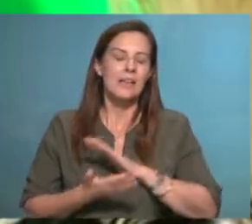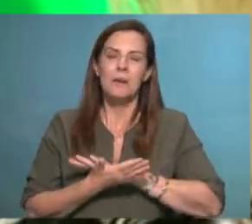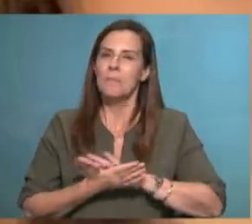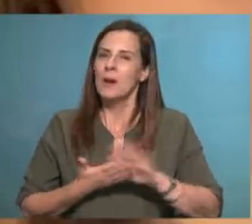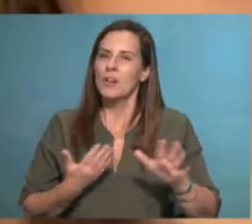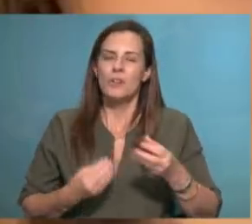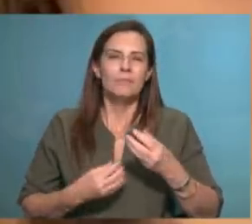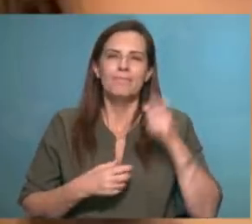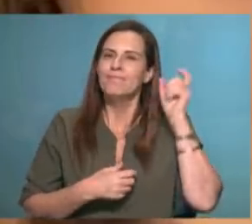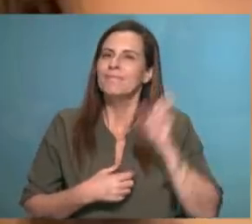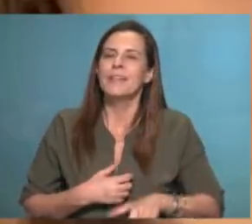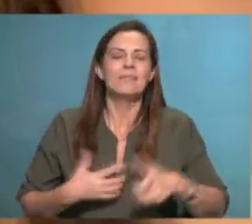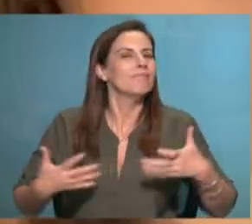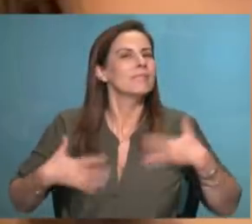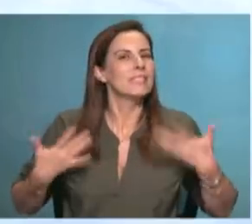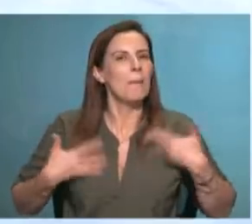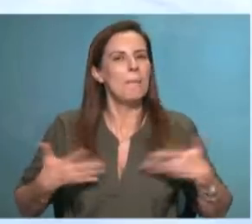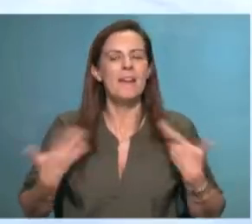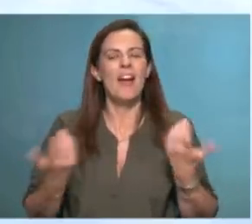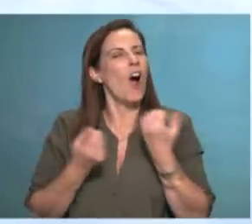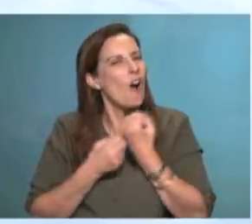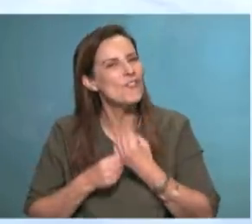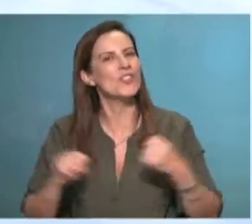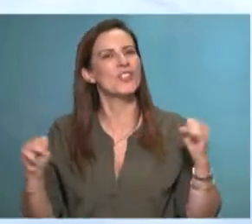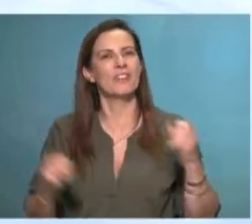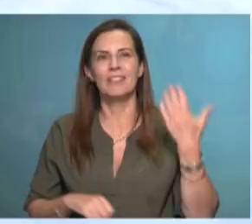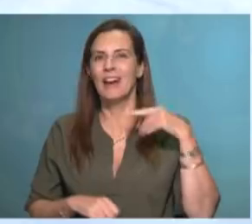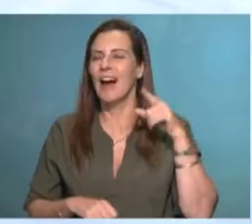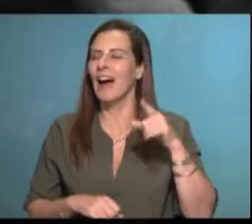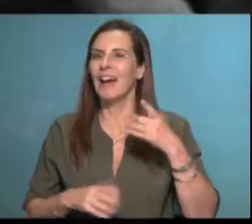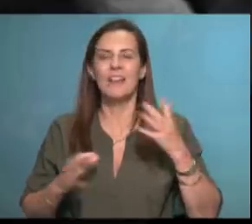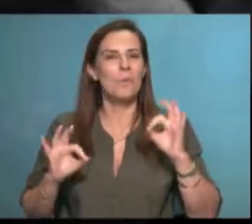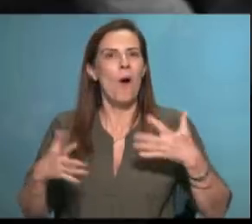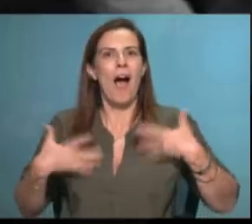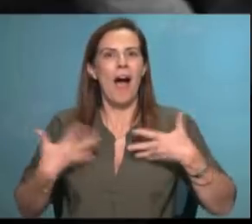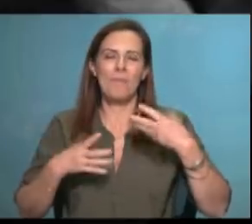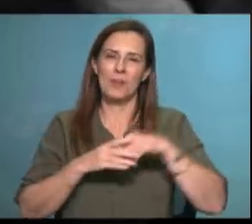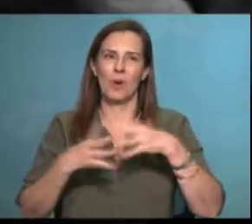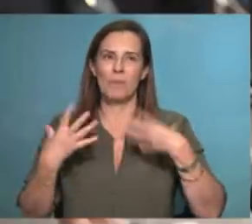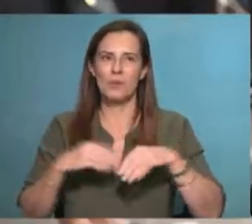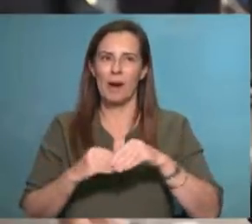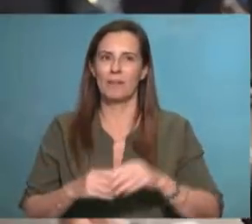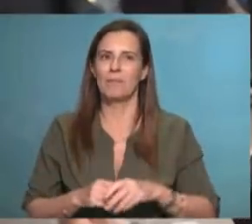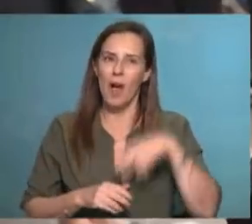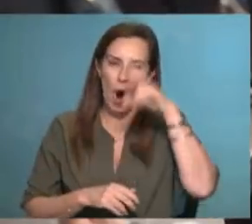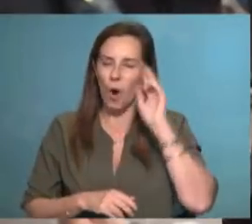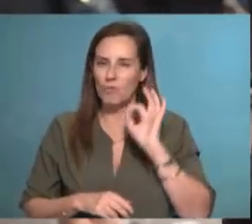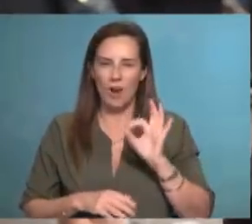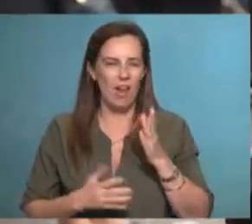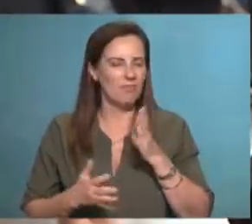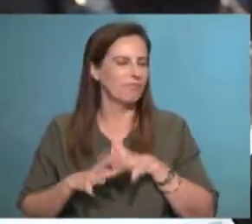נפש שמחה, חופשייה, היא הייתה רוח החיה במשפחה שלנו. ההורים שלה